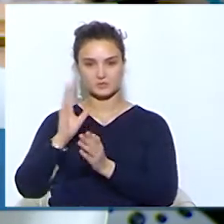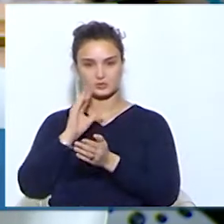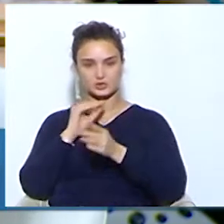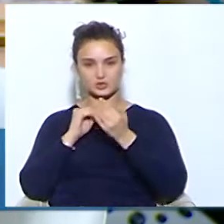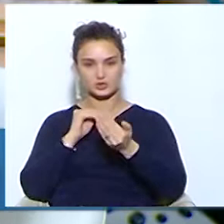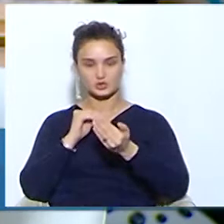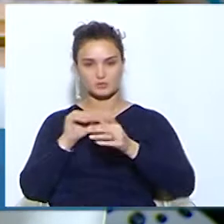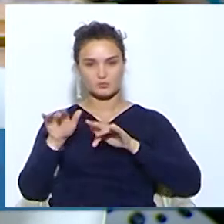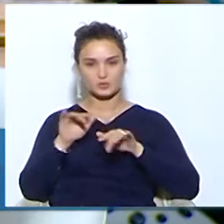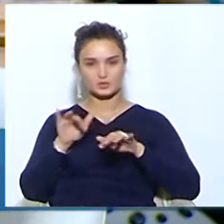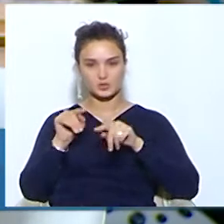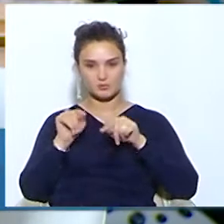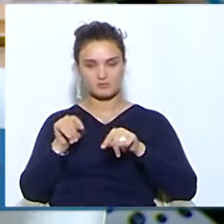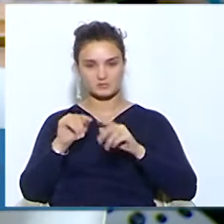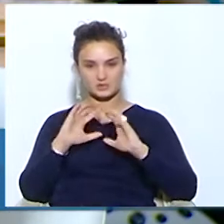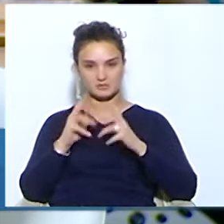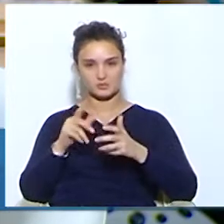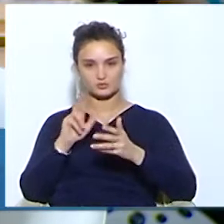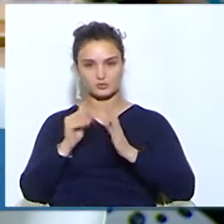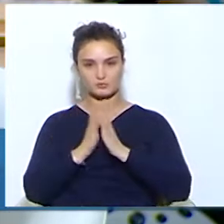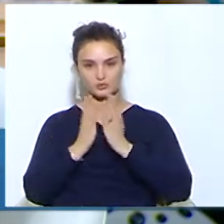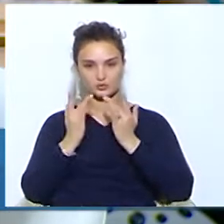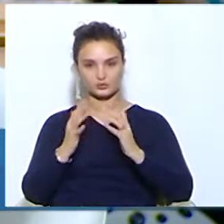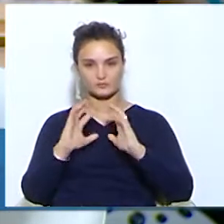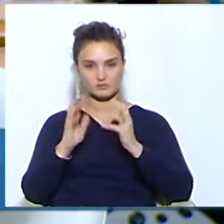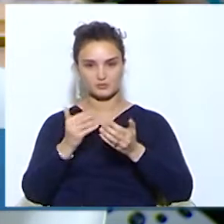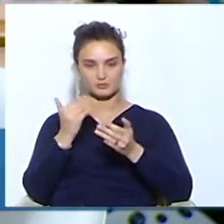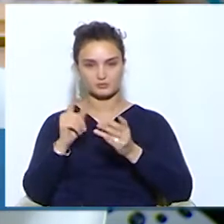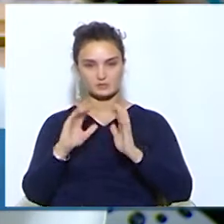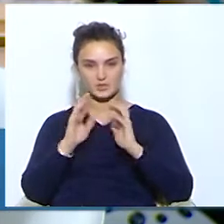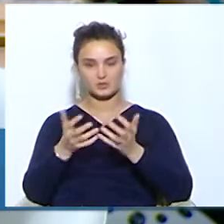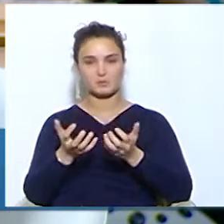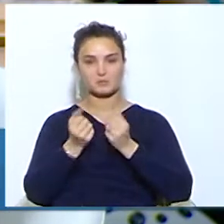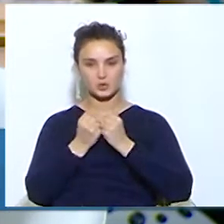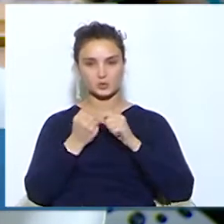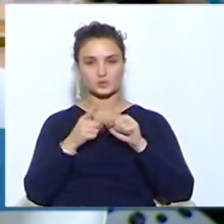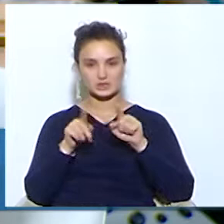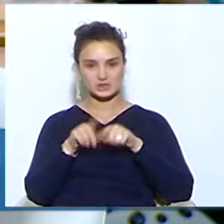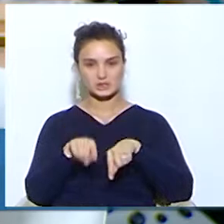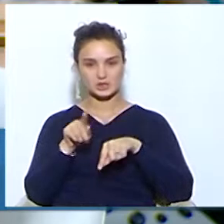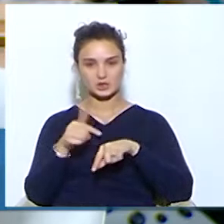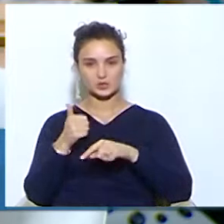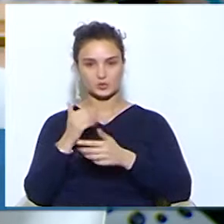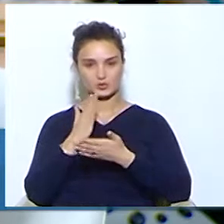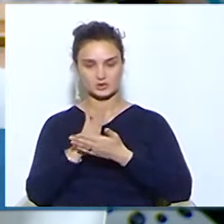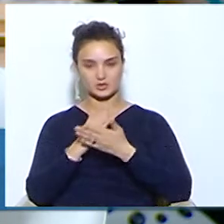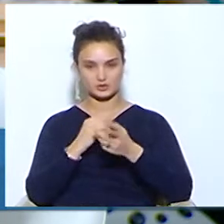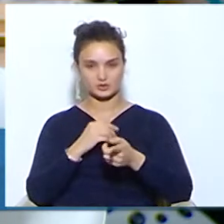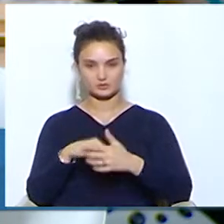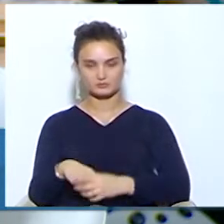შენ მოძრაობ ამ სამყაროში და მოითხოვ სამყაროსგან, რომ სამყარო მიგიღოს ისეთი, როგორიც